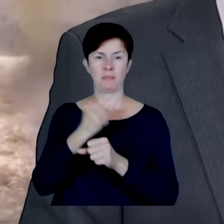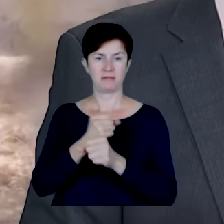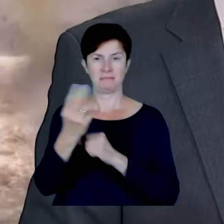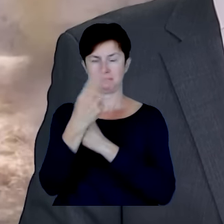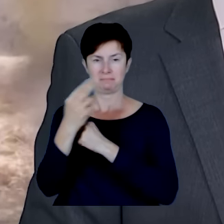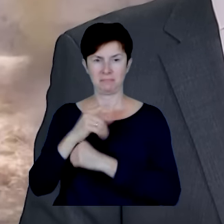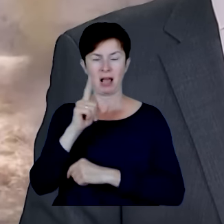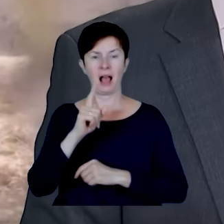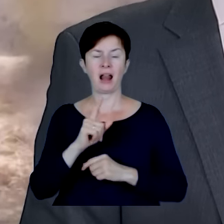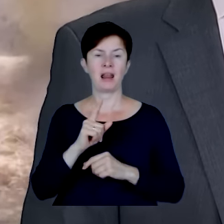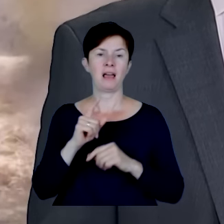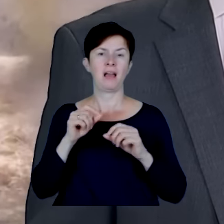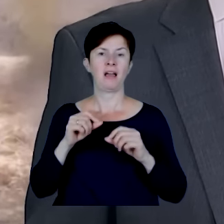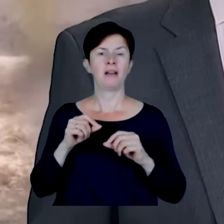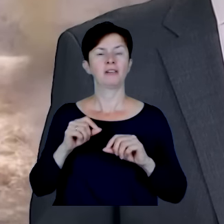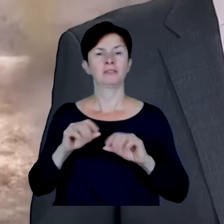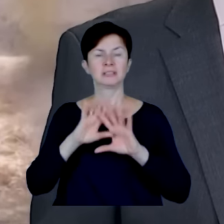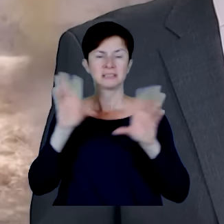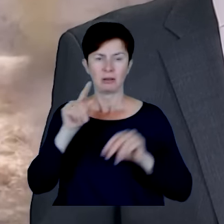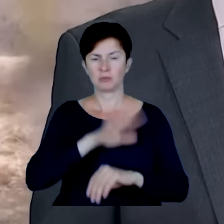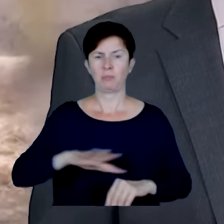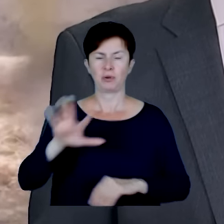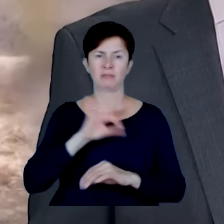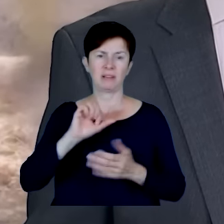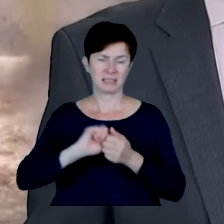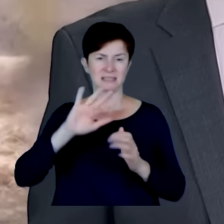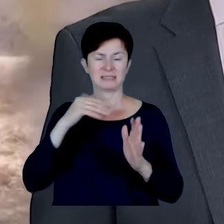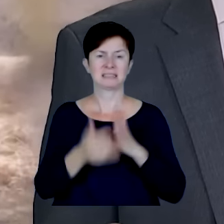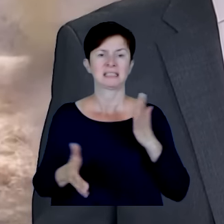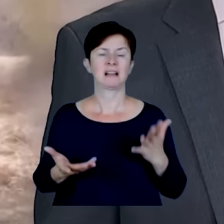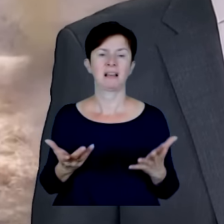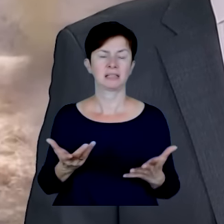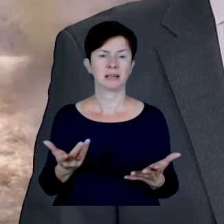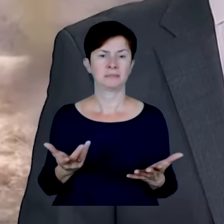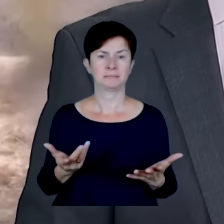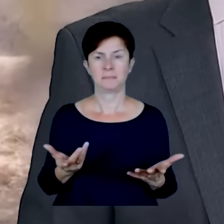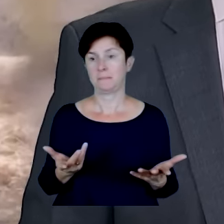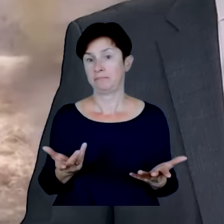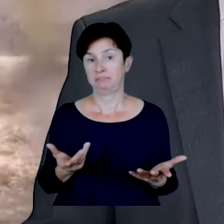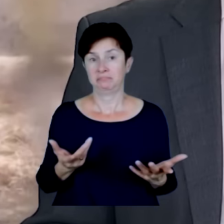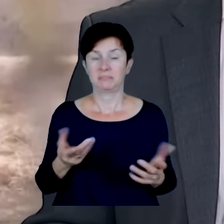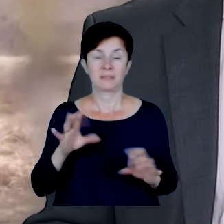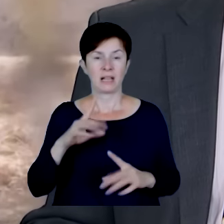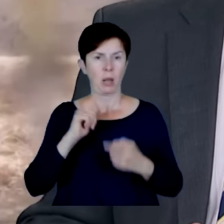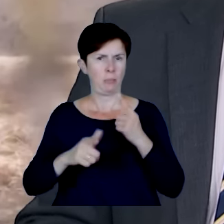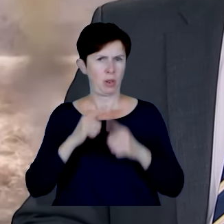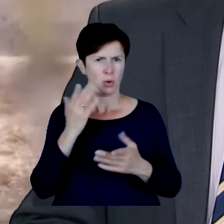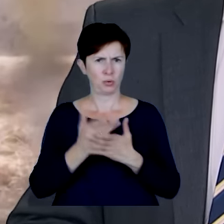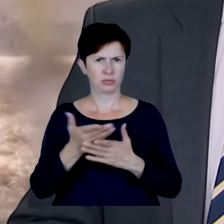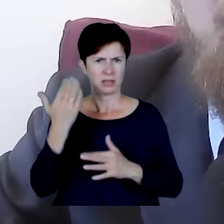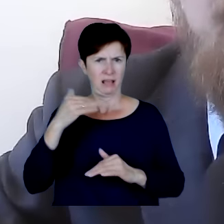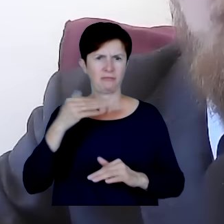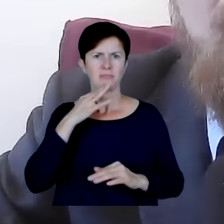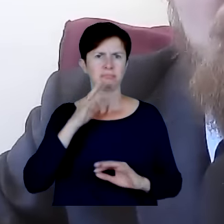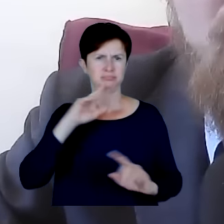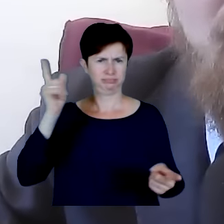całe społeczeństwo. Wydawało by się mogło, że no, taka polityka jest już dawno zbankrutowana.